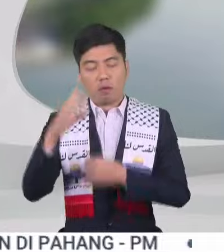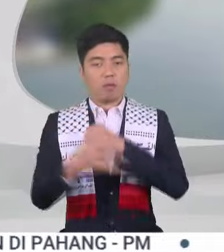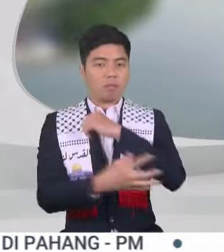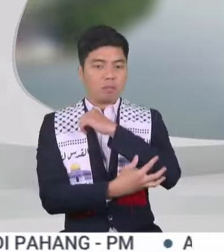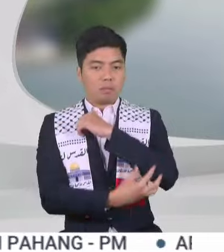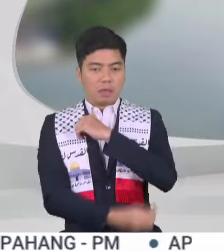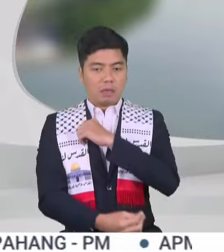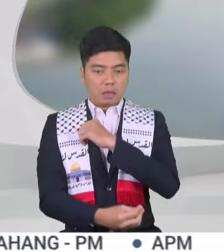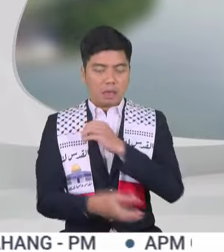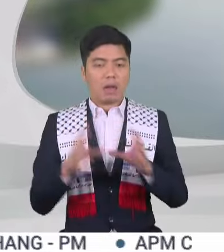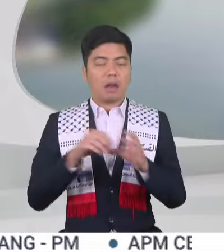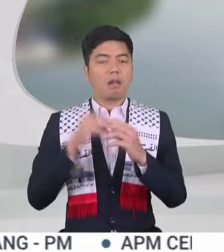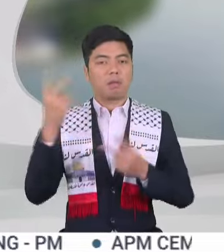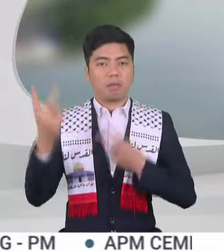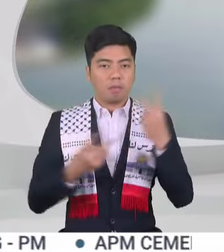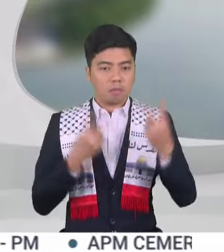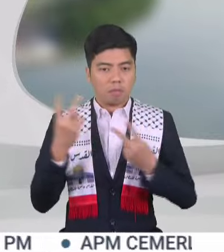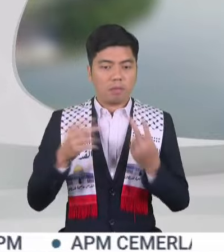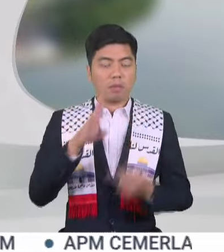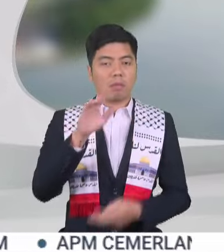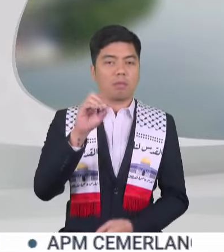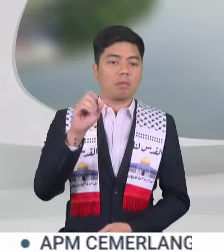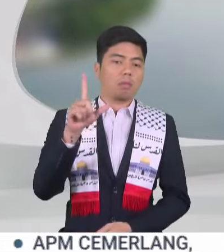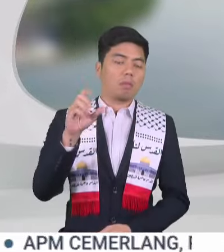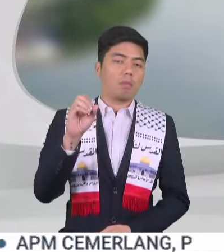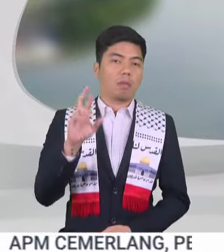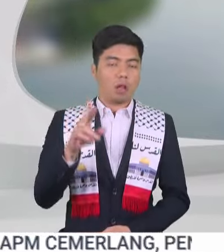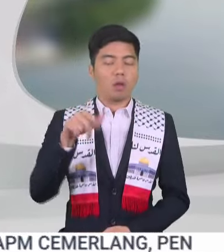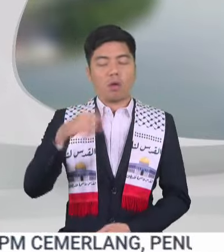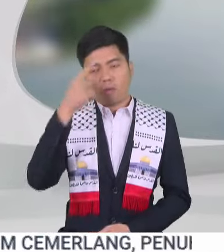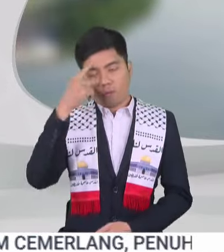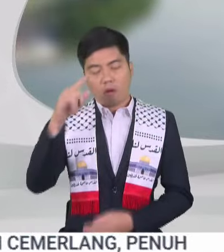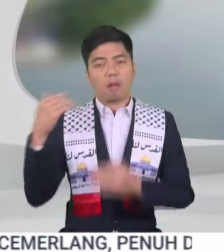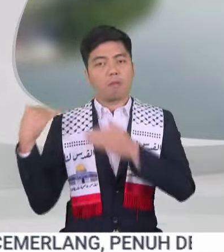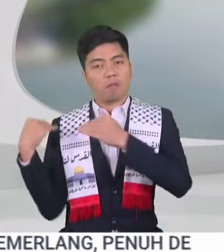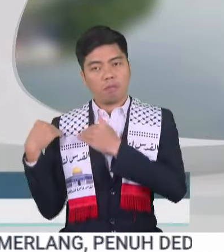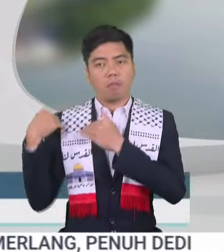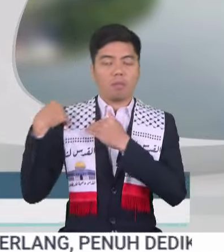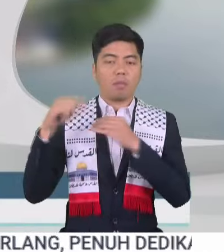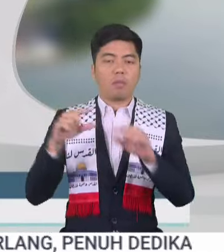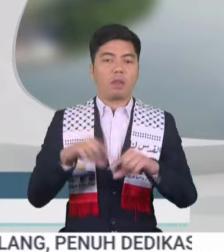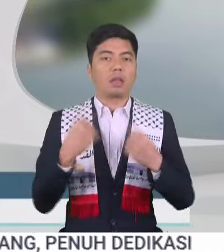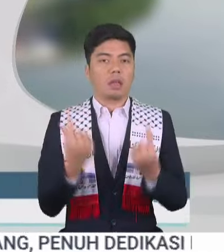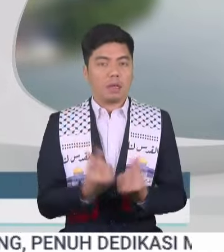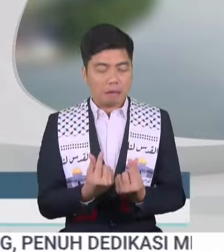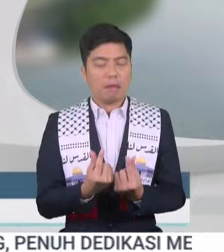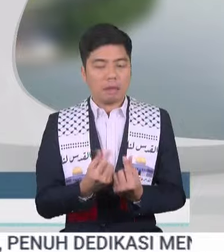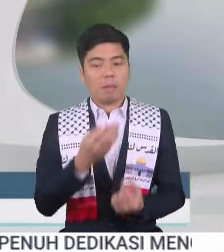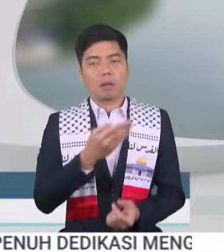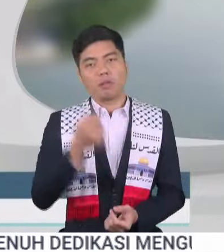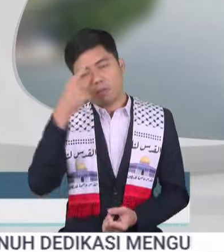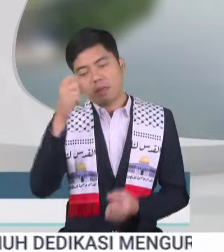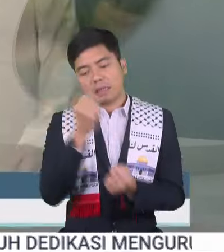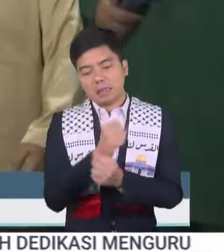Ramadan kawasan Dewan Undangan Negeri Dun Balong. Program bertujuan meringankan beban golongan berkenaan menyediakan juadah berbuka